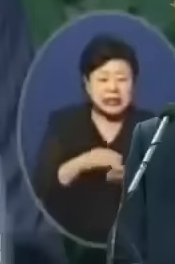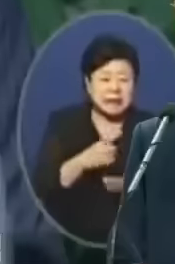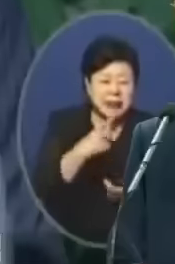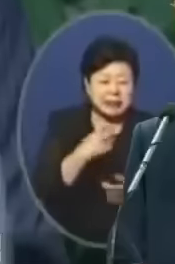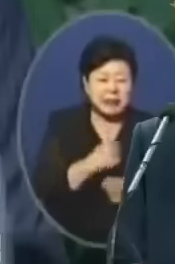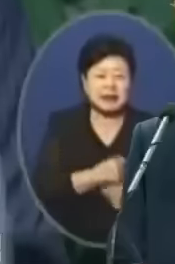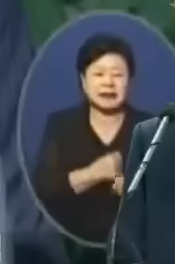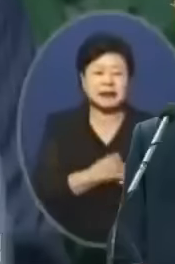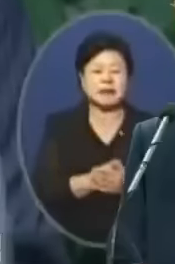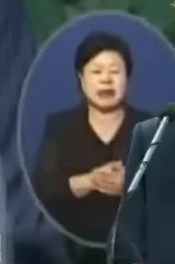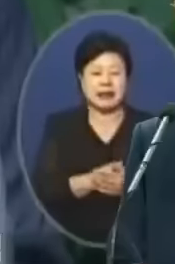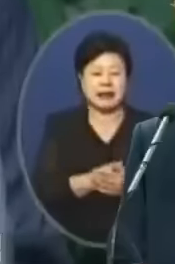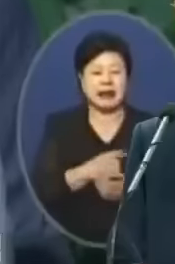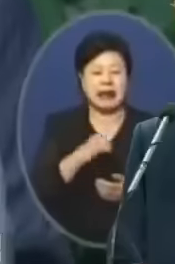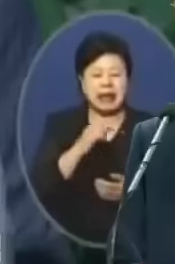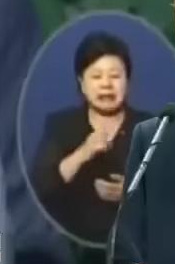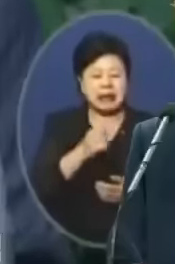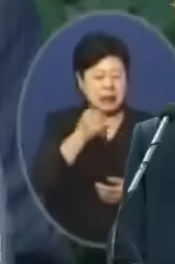여러분께서